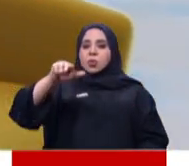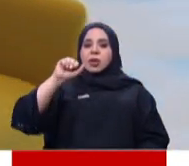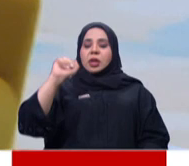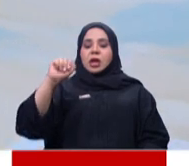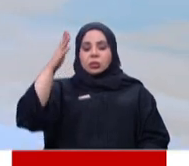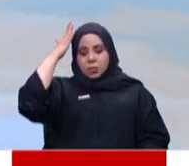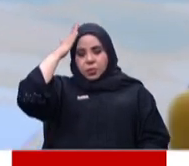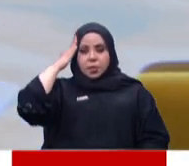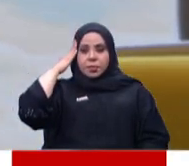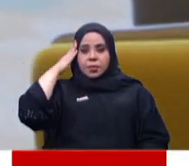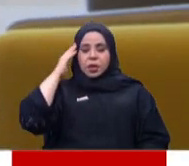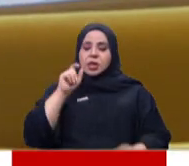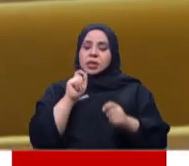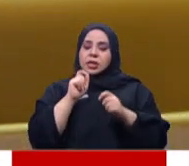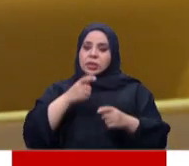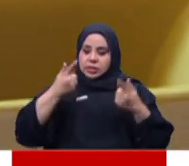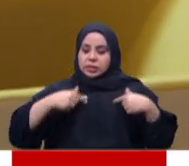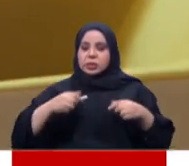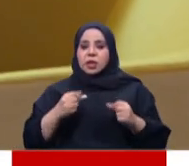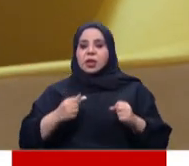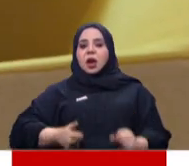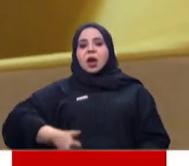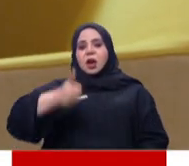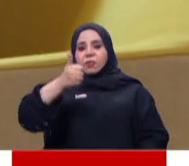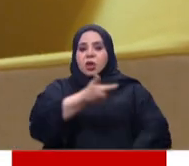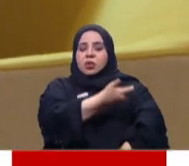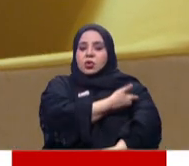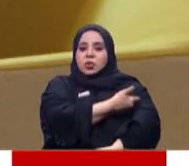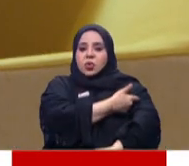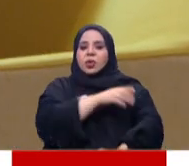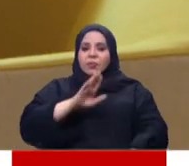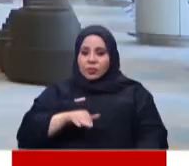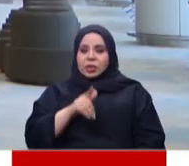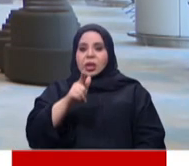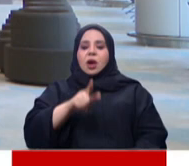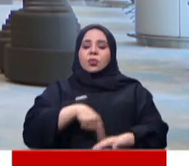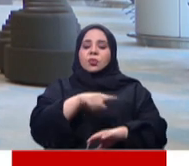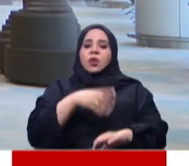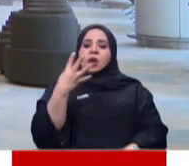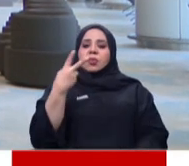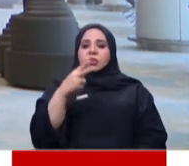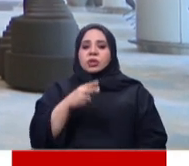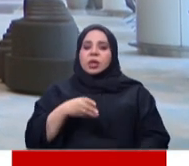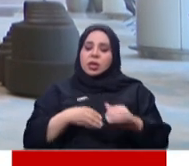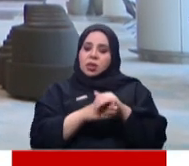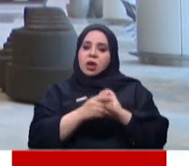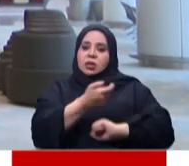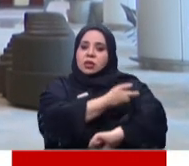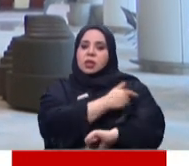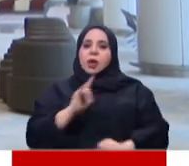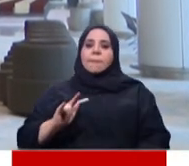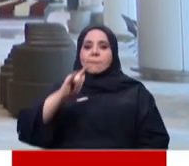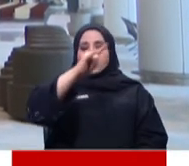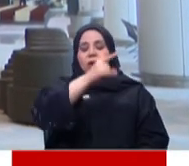خبراء الرعاية الصحية لتقديم أفضل الخدمات الطبية على مدار الساعة في عيادة المطار.